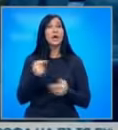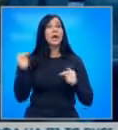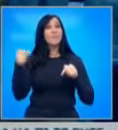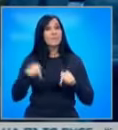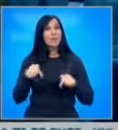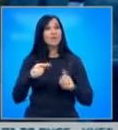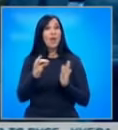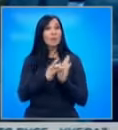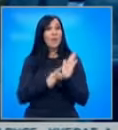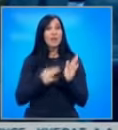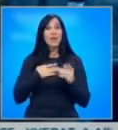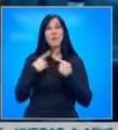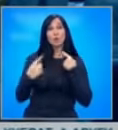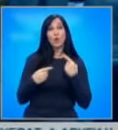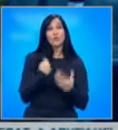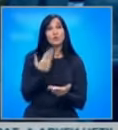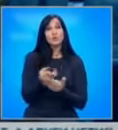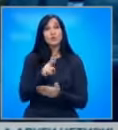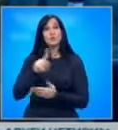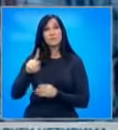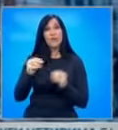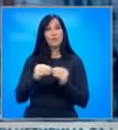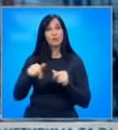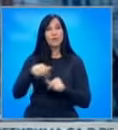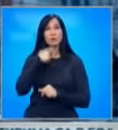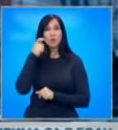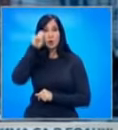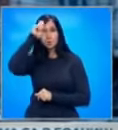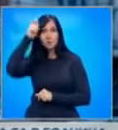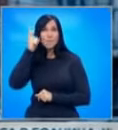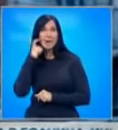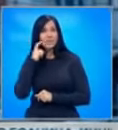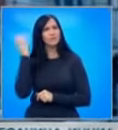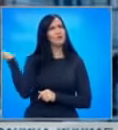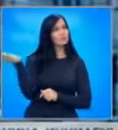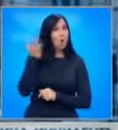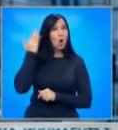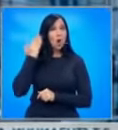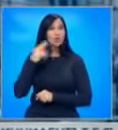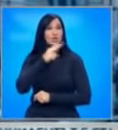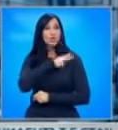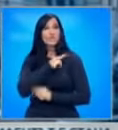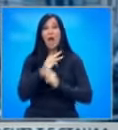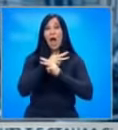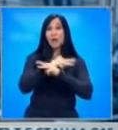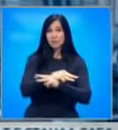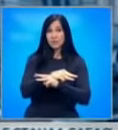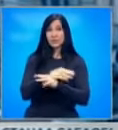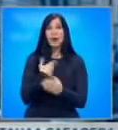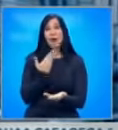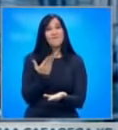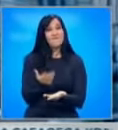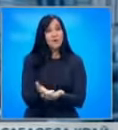договор възлагане от 21 април тази година. Господин Беличев е още шеф на автомагистрали.